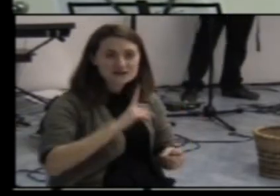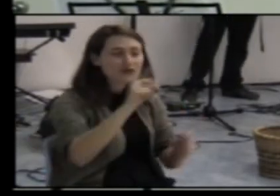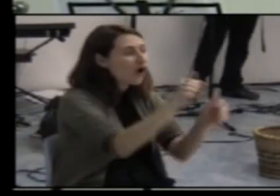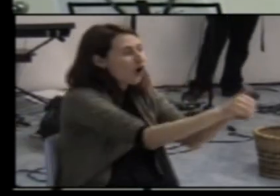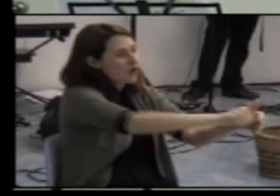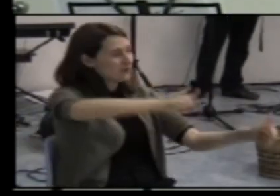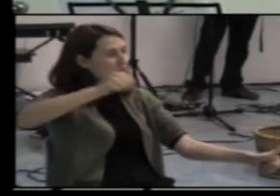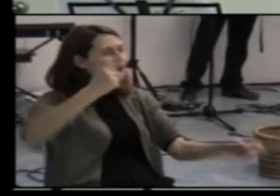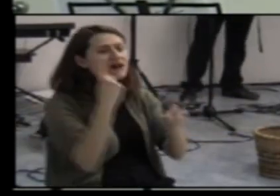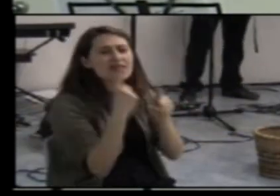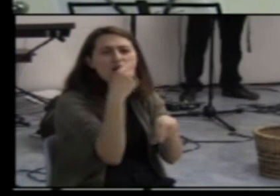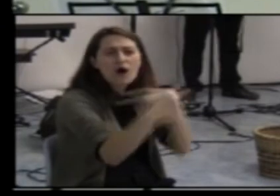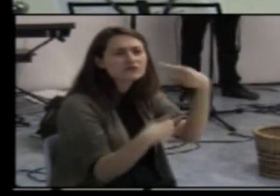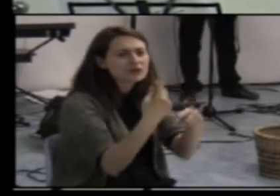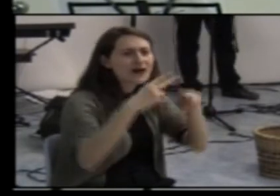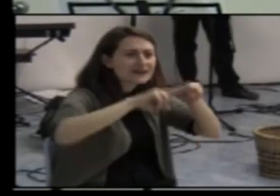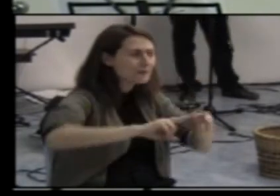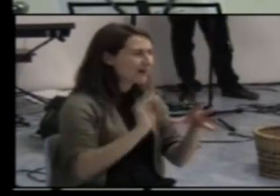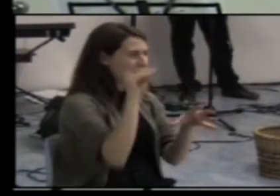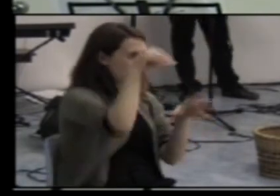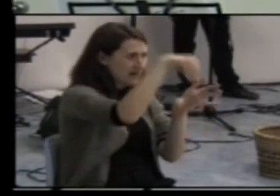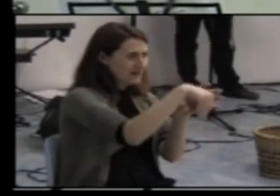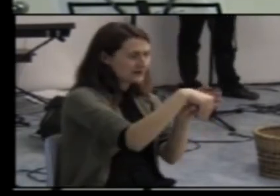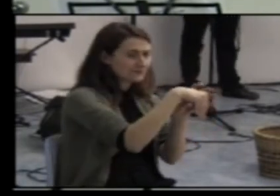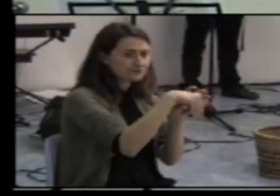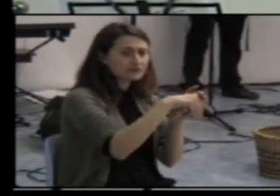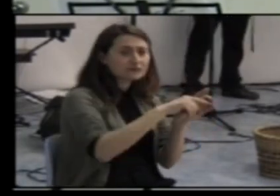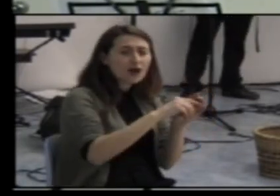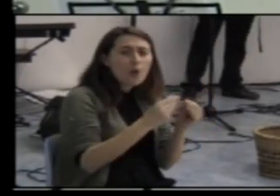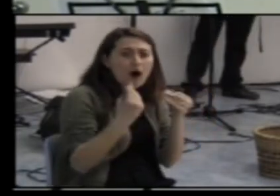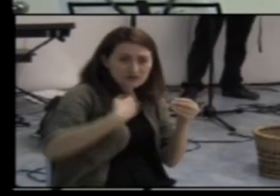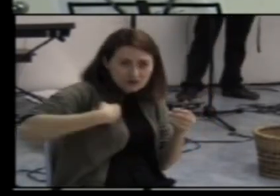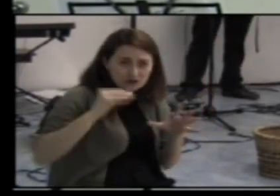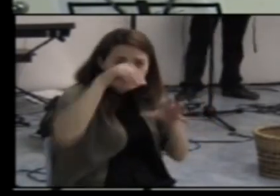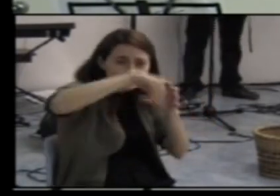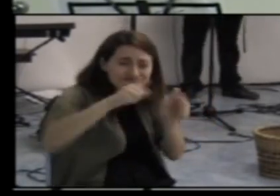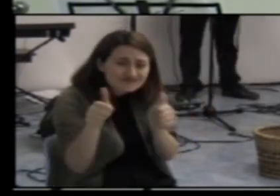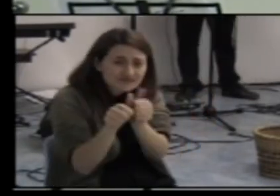Questa è l'unica condizione. Finché io dimoro in Cristo,